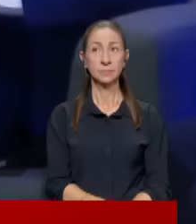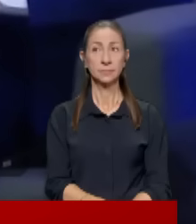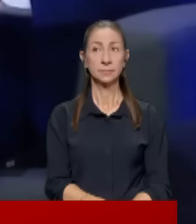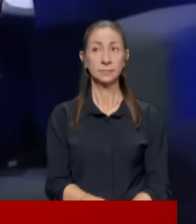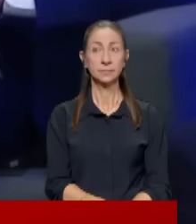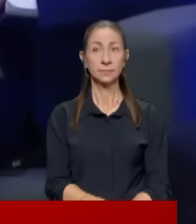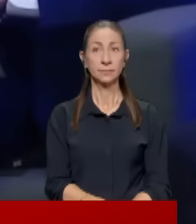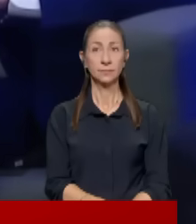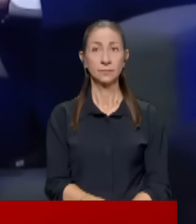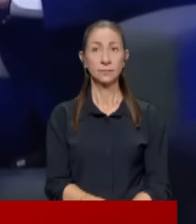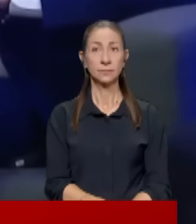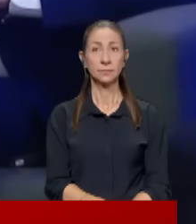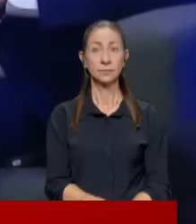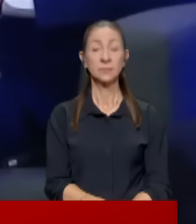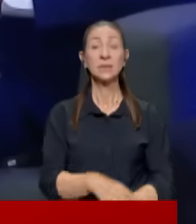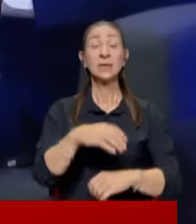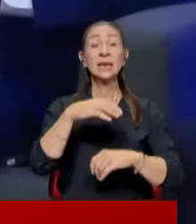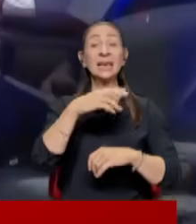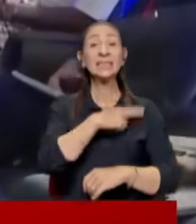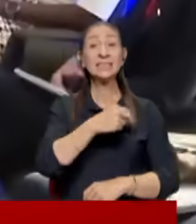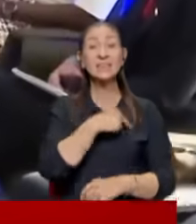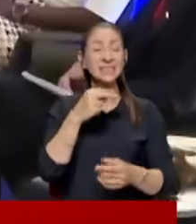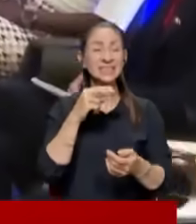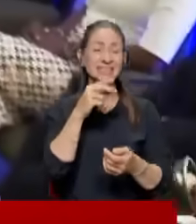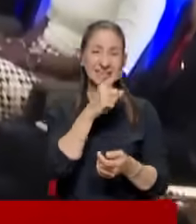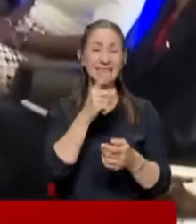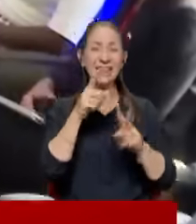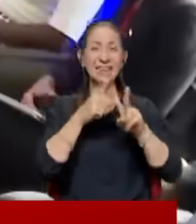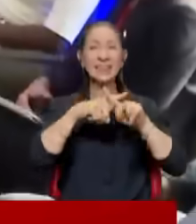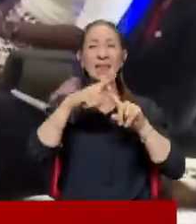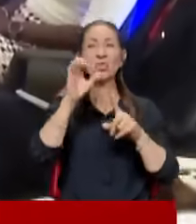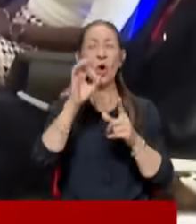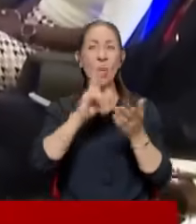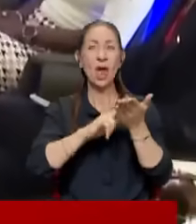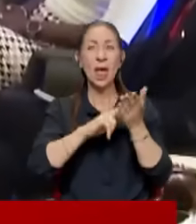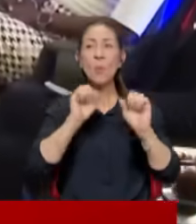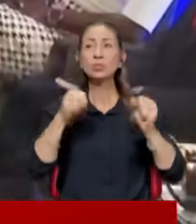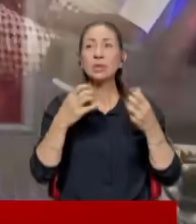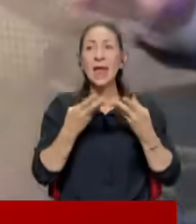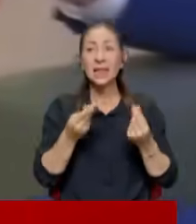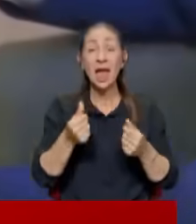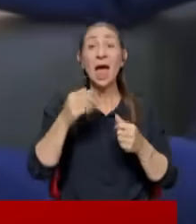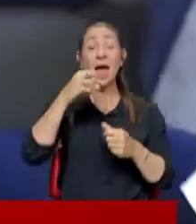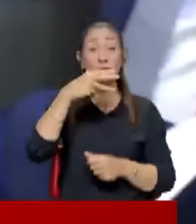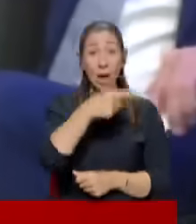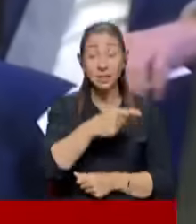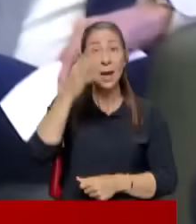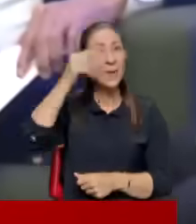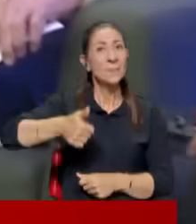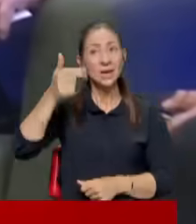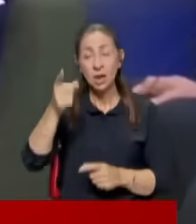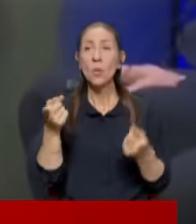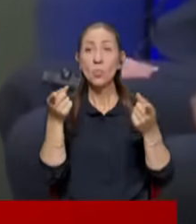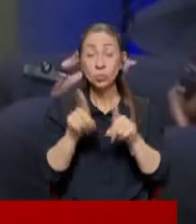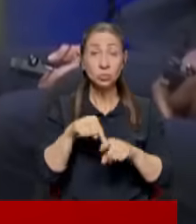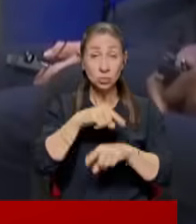süreci başlatıyoruz. İsveç'in NATO üyeliğine yeşil ışık buzları eritti. Erdoğan-Biden görüşmesinde yeni süreç